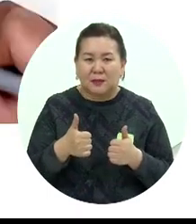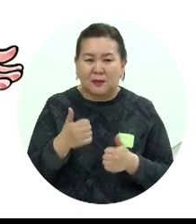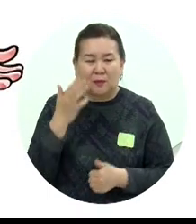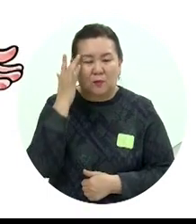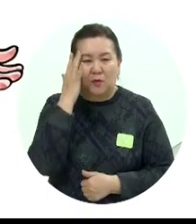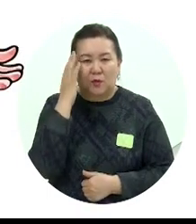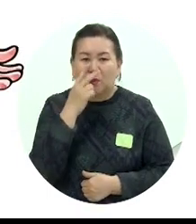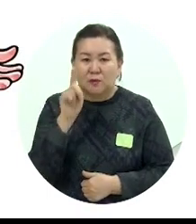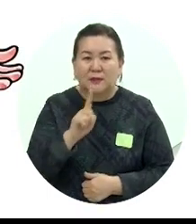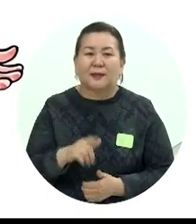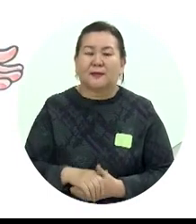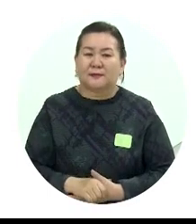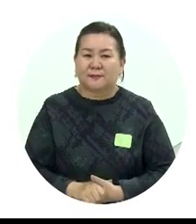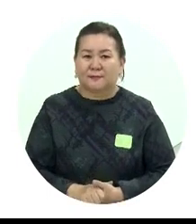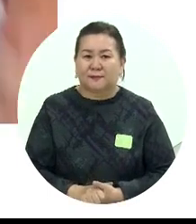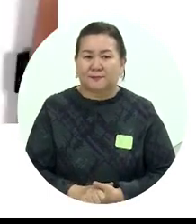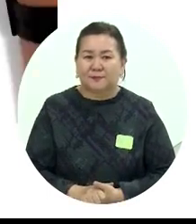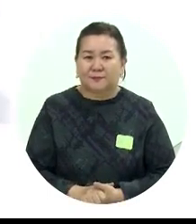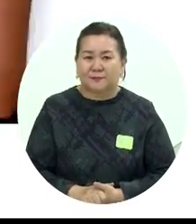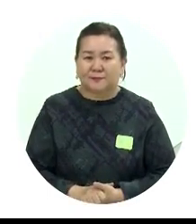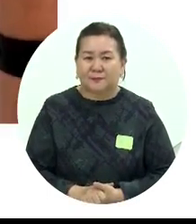талаар ярих зүйлэрээ.